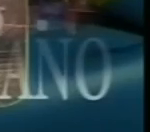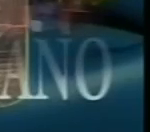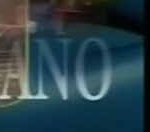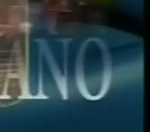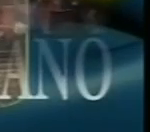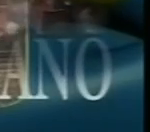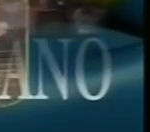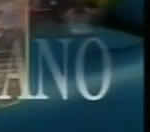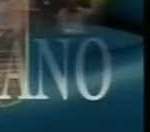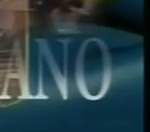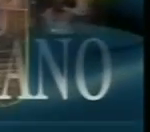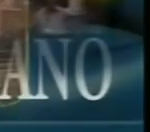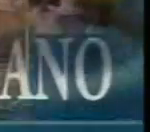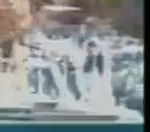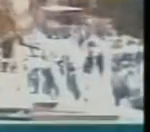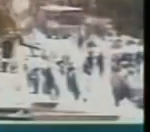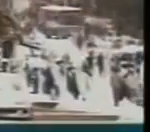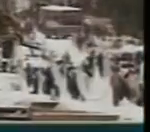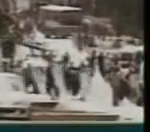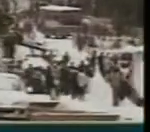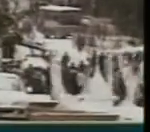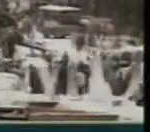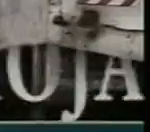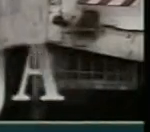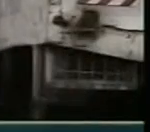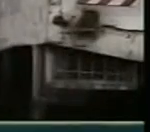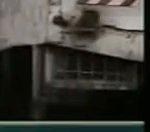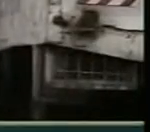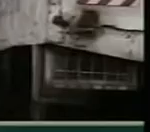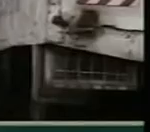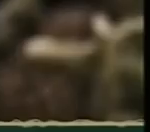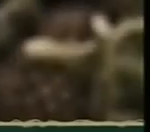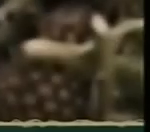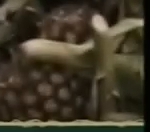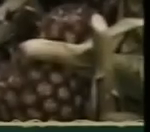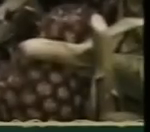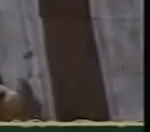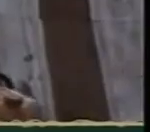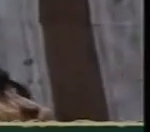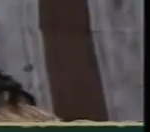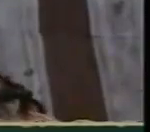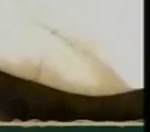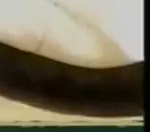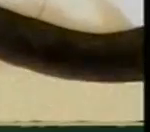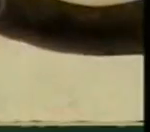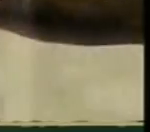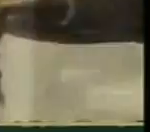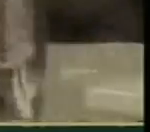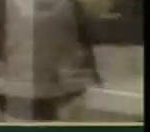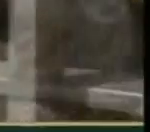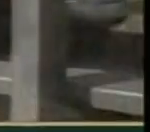Maridhiano. Huu ni wakati mwafaka kwa kila Mtanzania kushiriki kujadili na kutengeneza katiba mpya ya Jamhuri ya Muungano wa